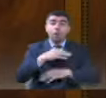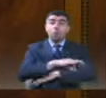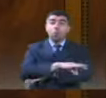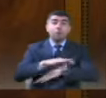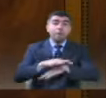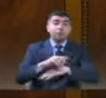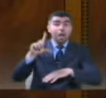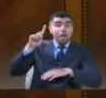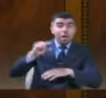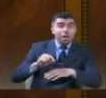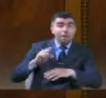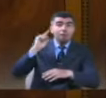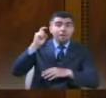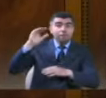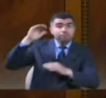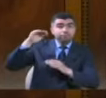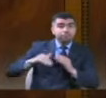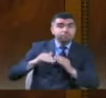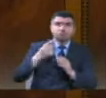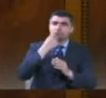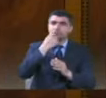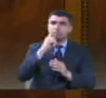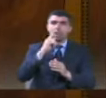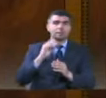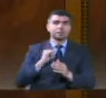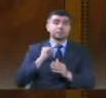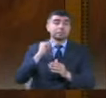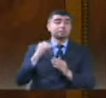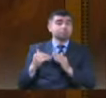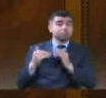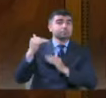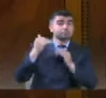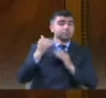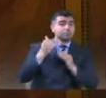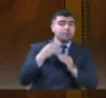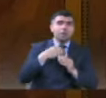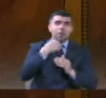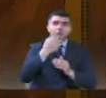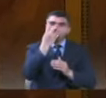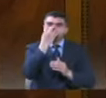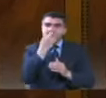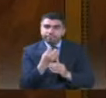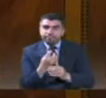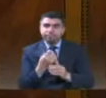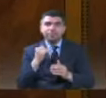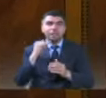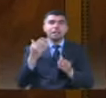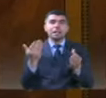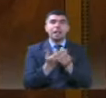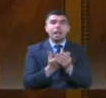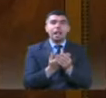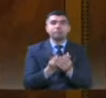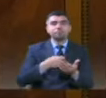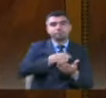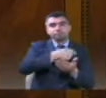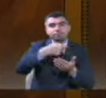والمأجورين. سيد رئيس الحكومة، إننا نستغرب ونتأسف على تعاطيكم السلبي مع مطالب الطبقة